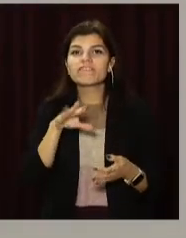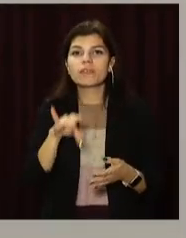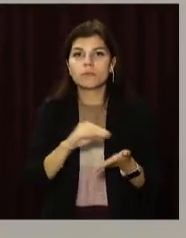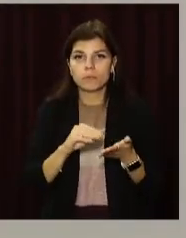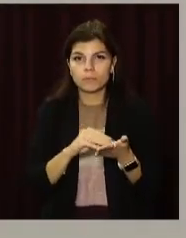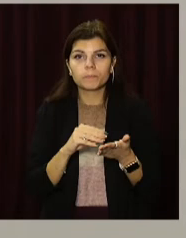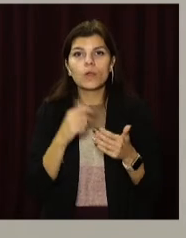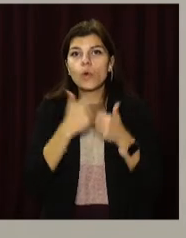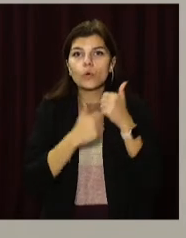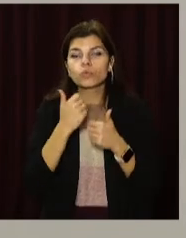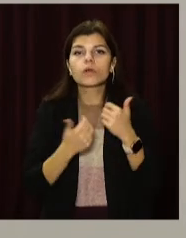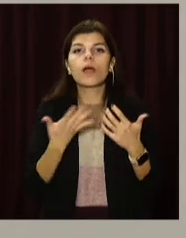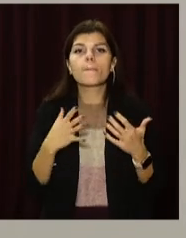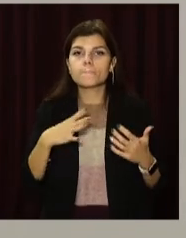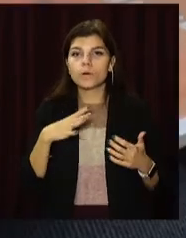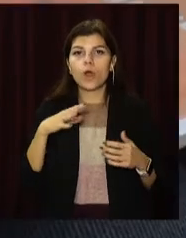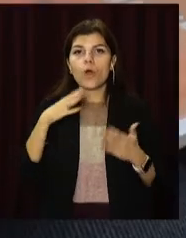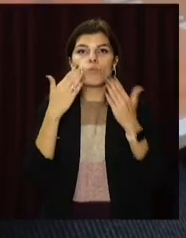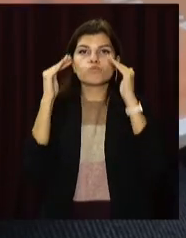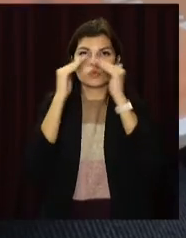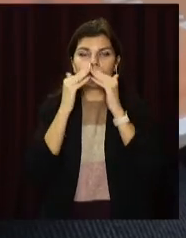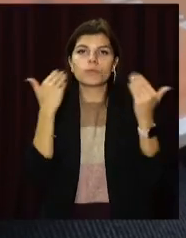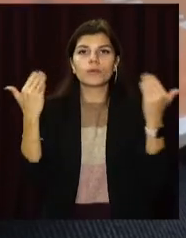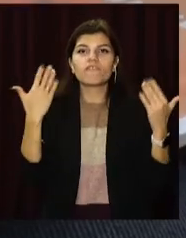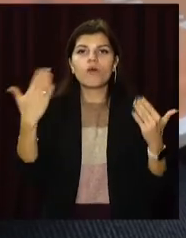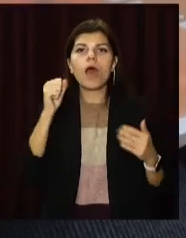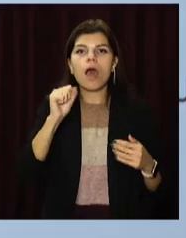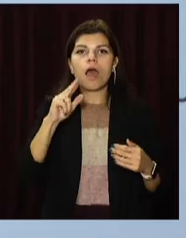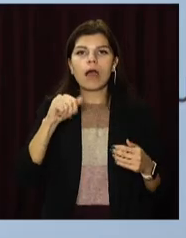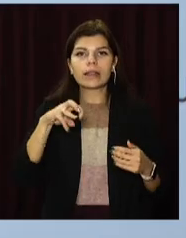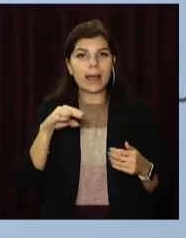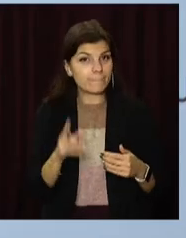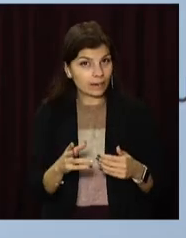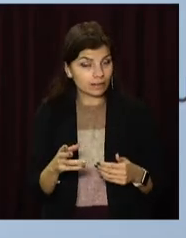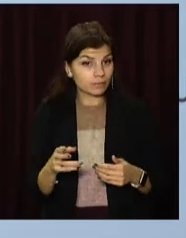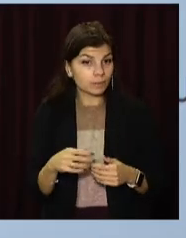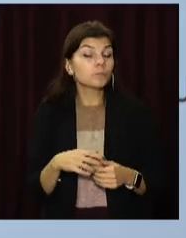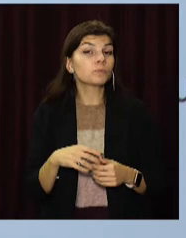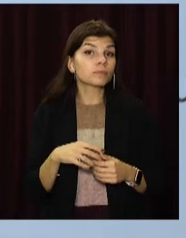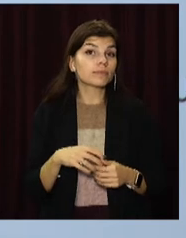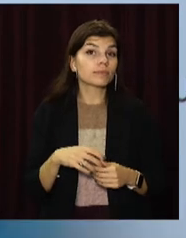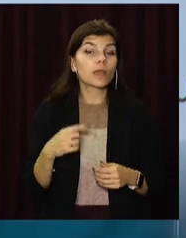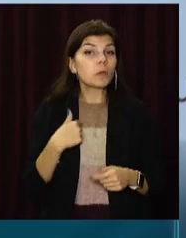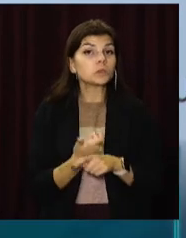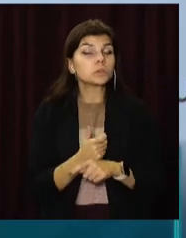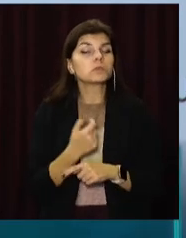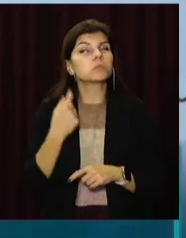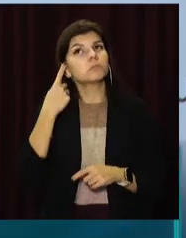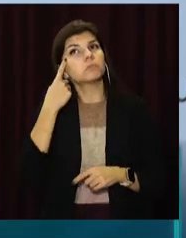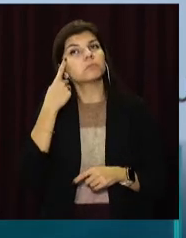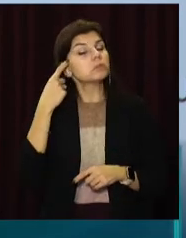конкурс, який проводив меморіальний будинок музею академіка Яворницького. Мені стало цікаво, а якщо